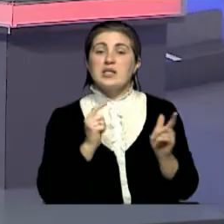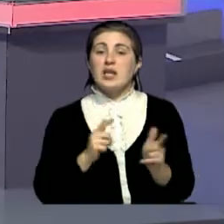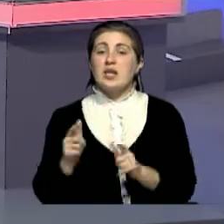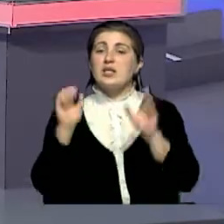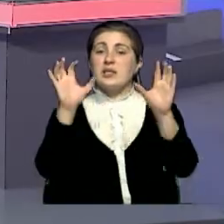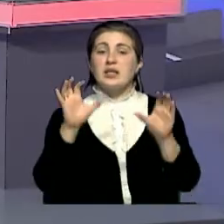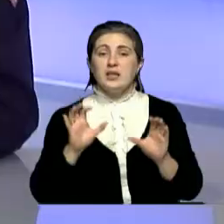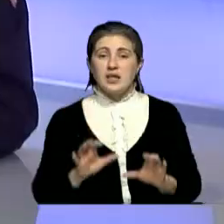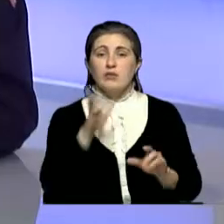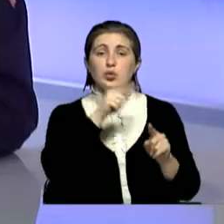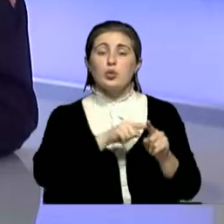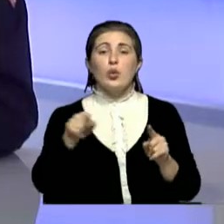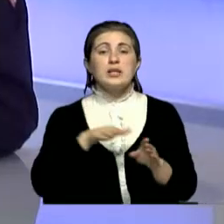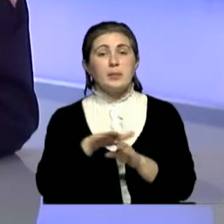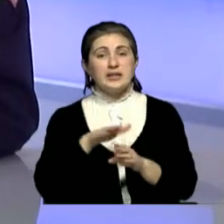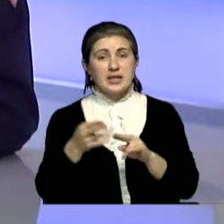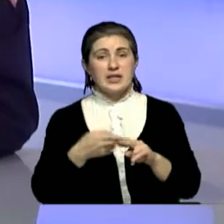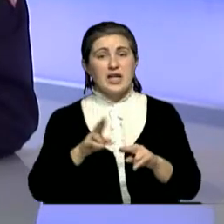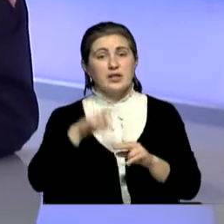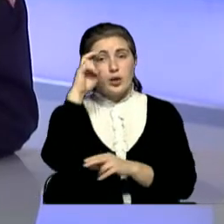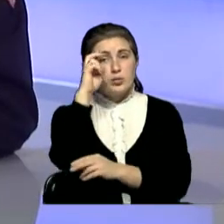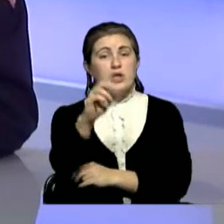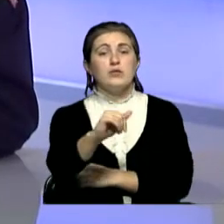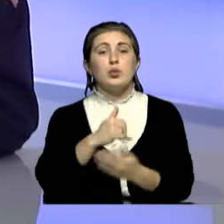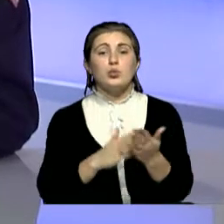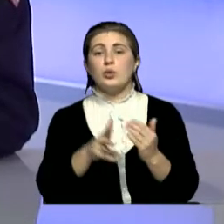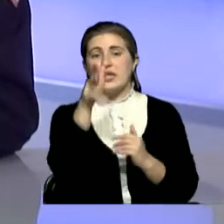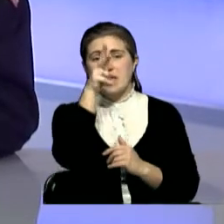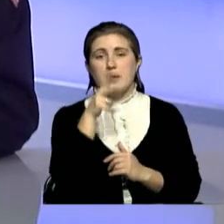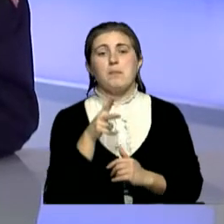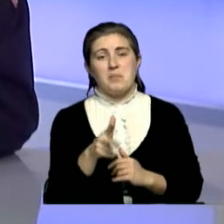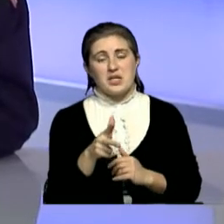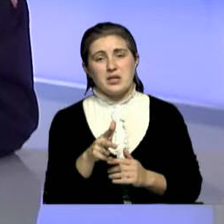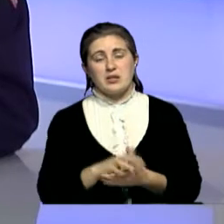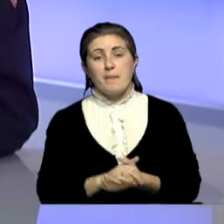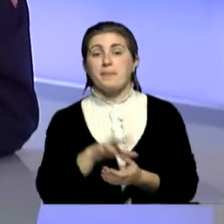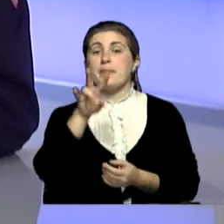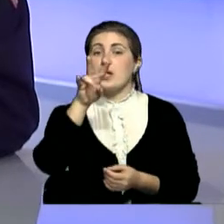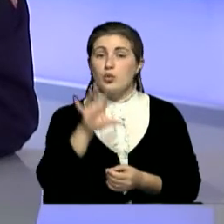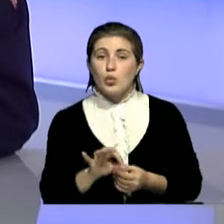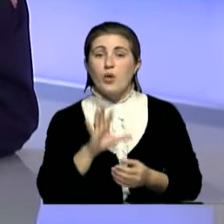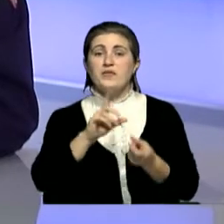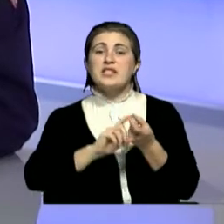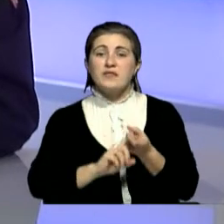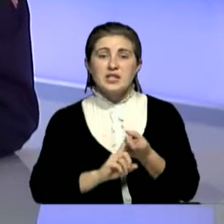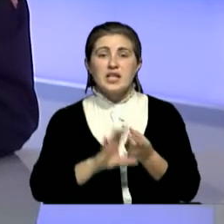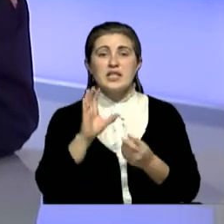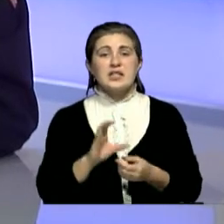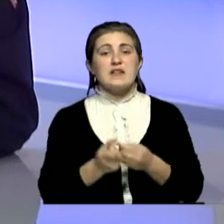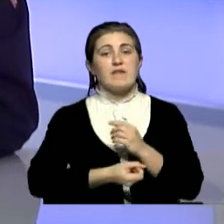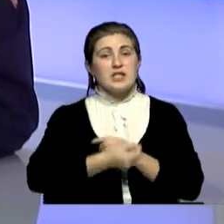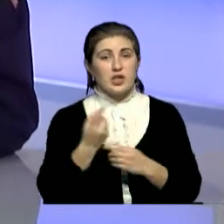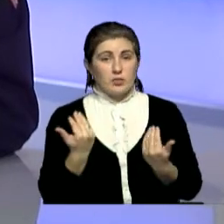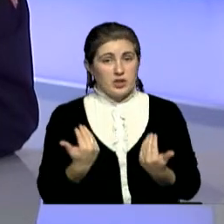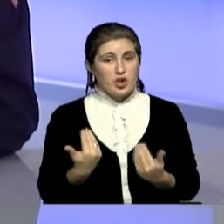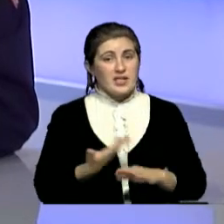законодательству, срок исполнения данной государственной услуги 3 месяца. Но в связи с возникшими